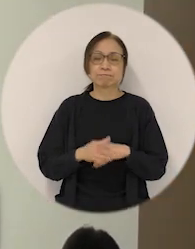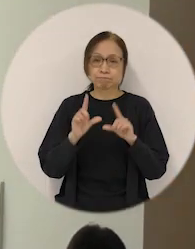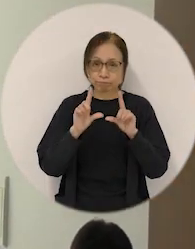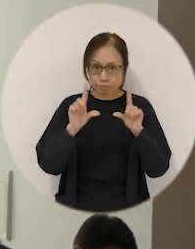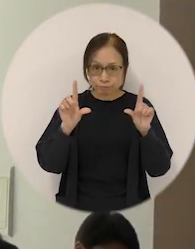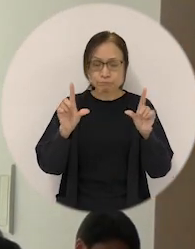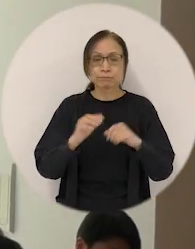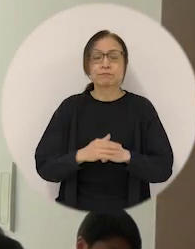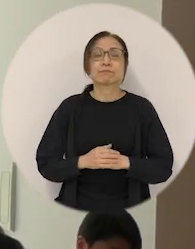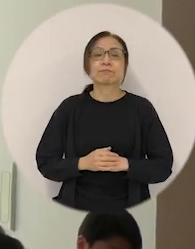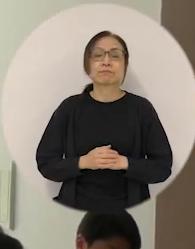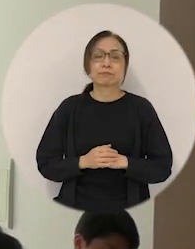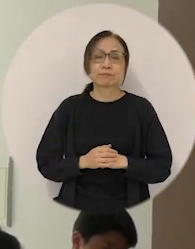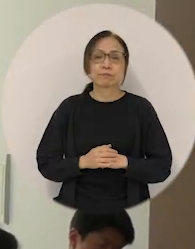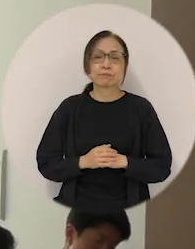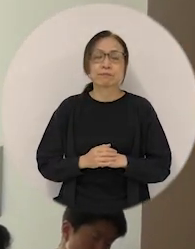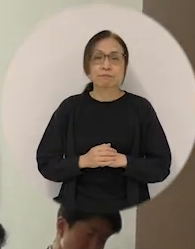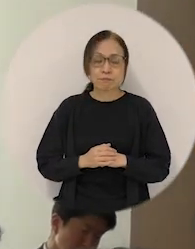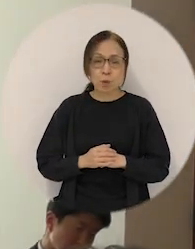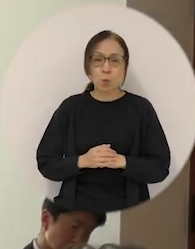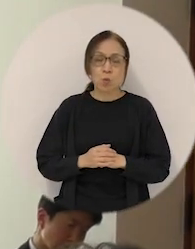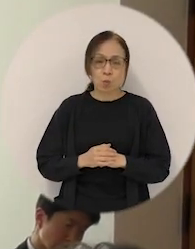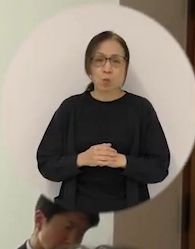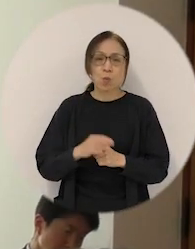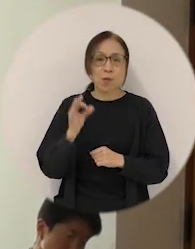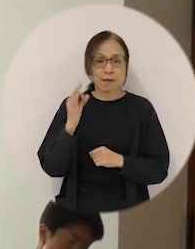市民の森の料金改定につきましては、